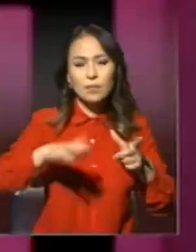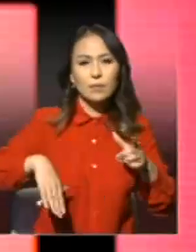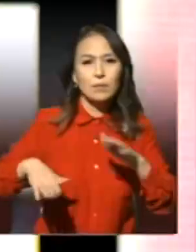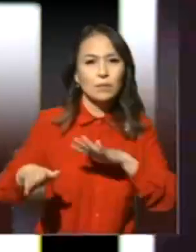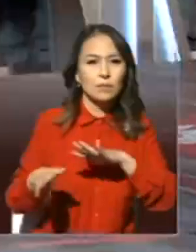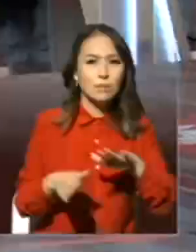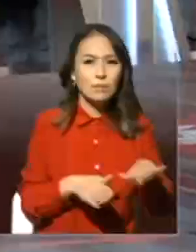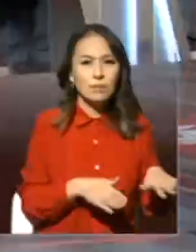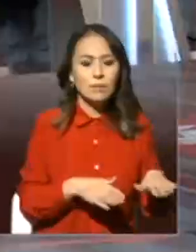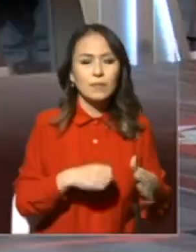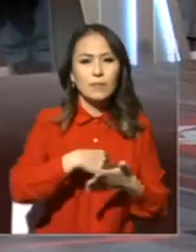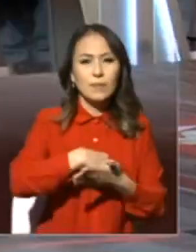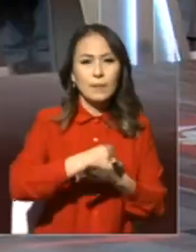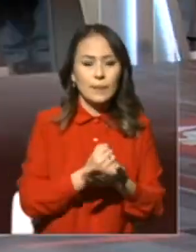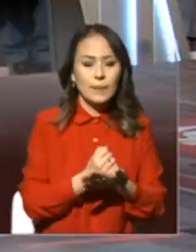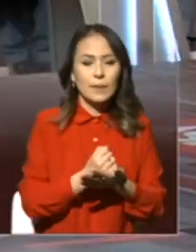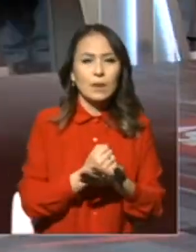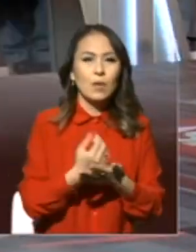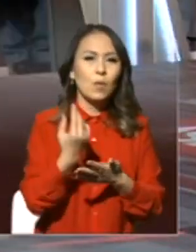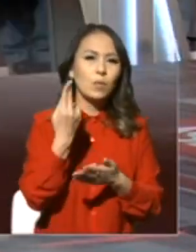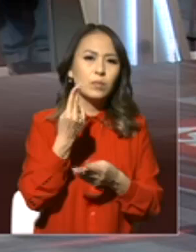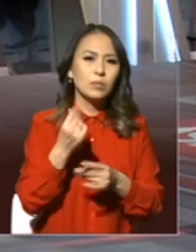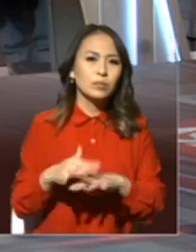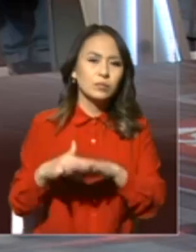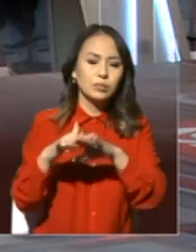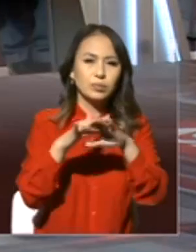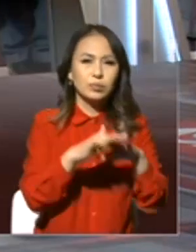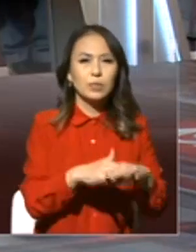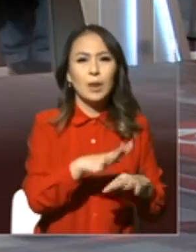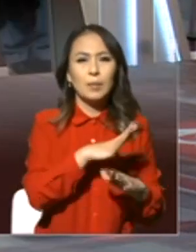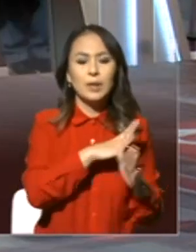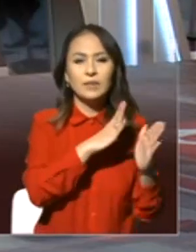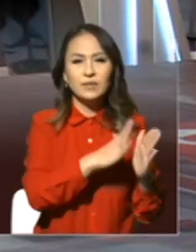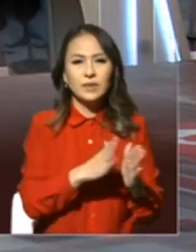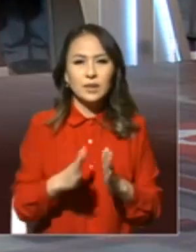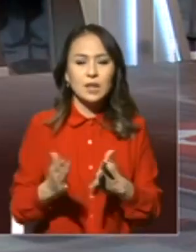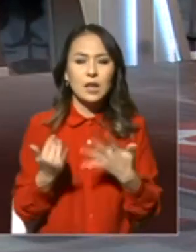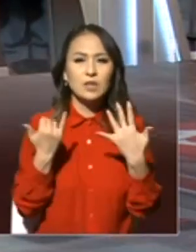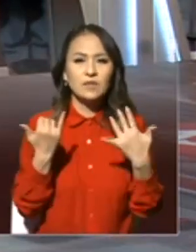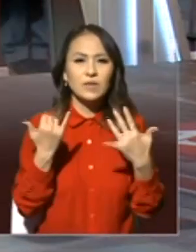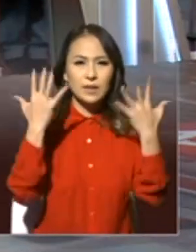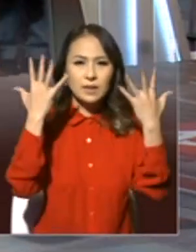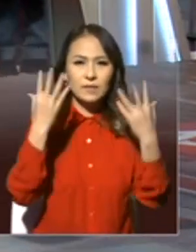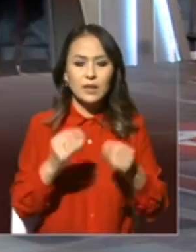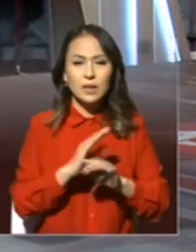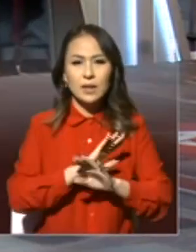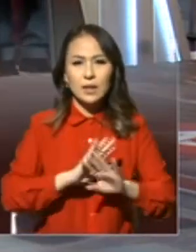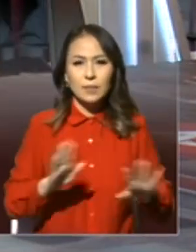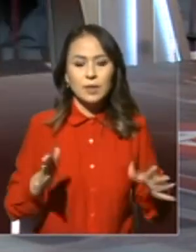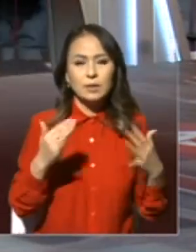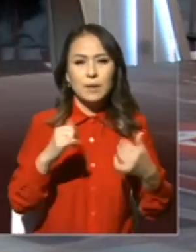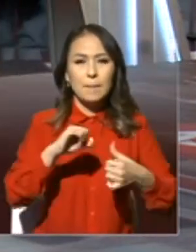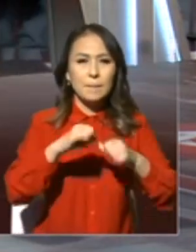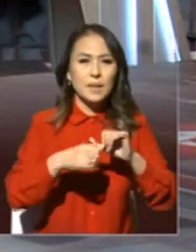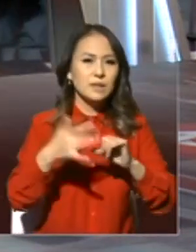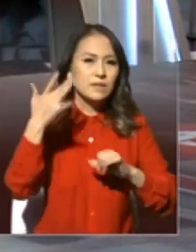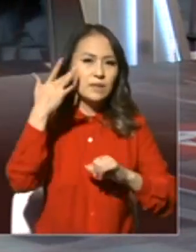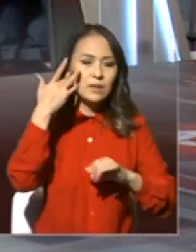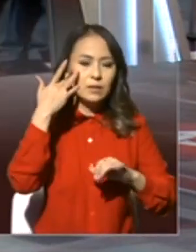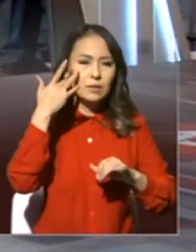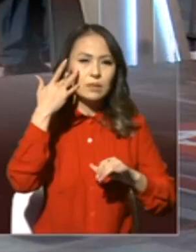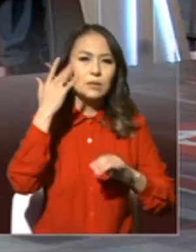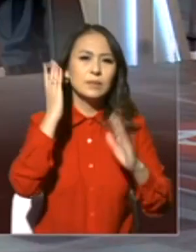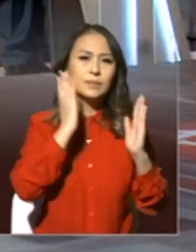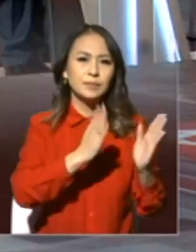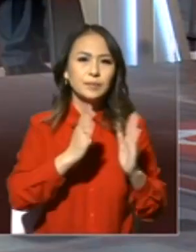жағы тұрақтандыру қорларынан қаржы бөлініп барып, бір қалыпқа түседі. Бұл бүгінгі күннің жағдайы емес, ылғи да осы қайталанып отырған